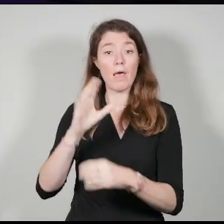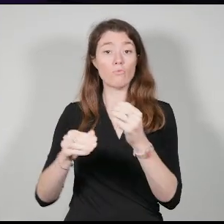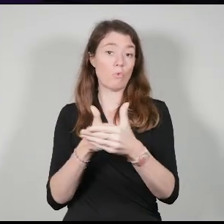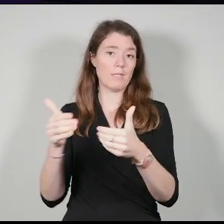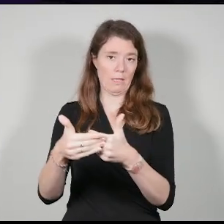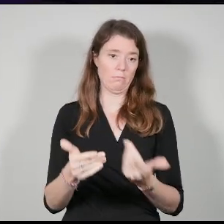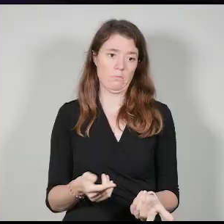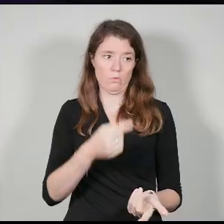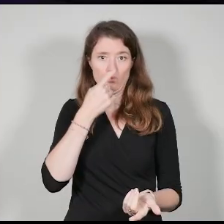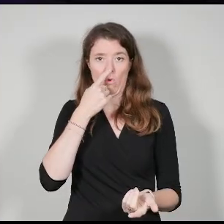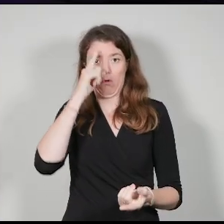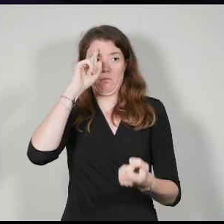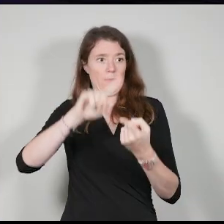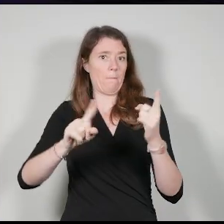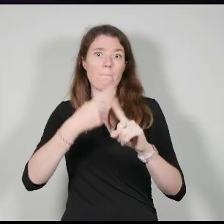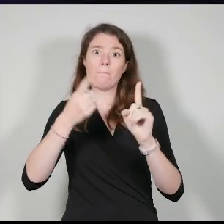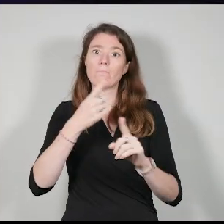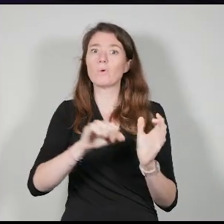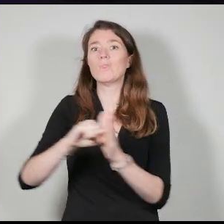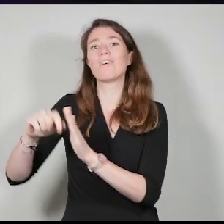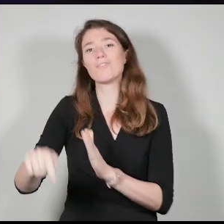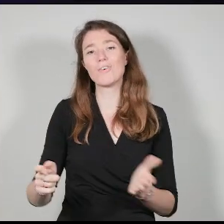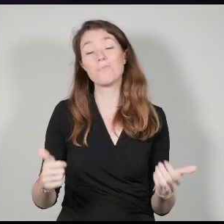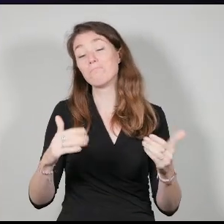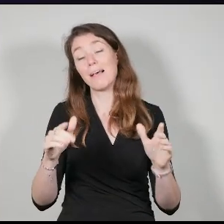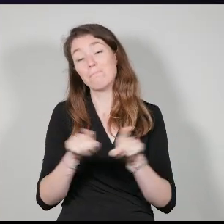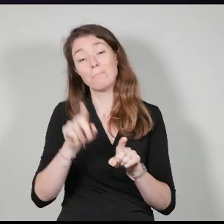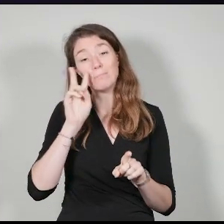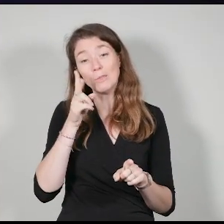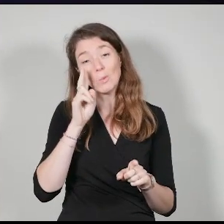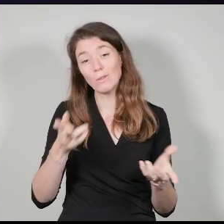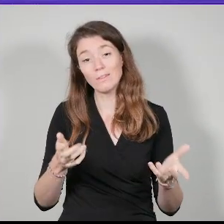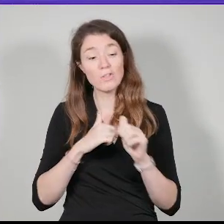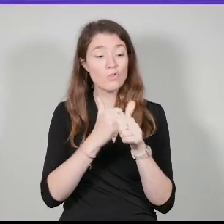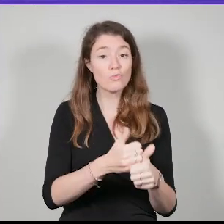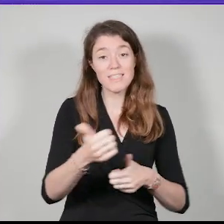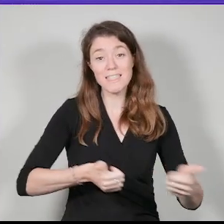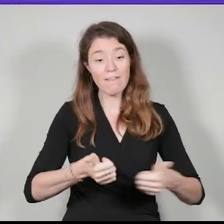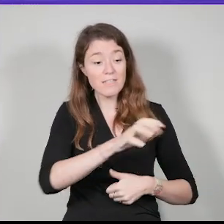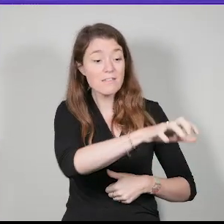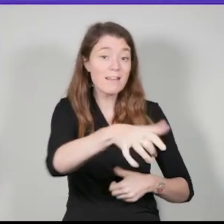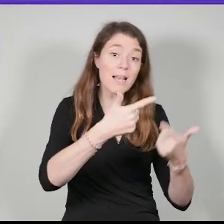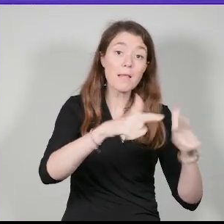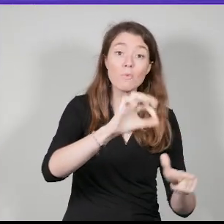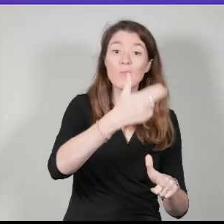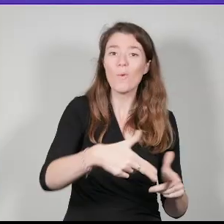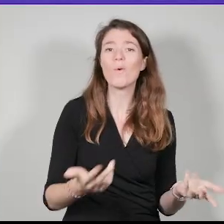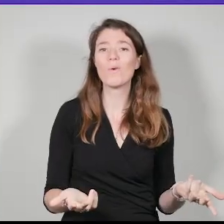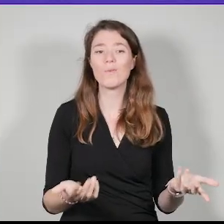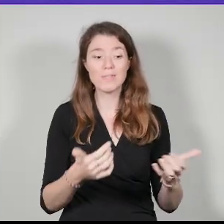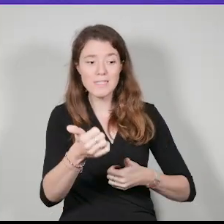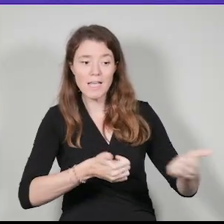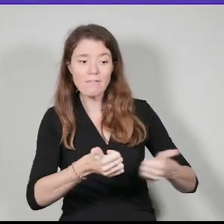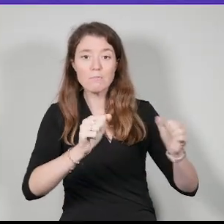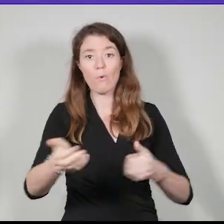devrait être tout à fait prioritaire, mais c'est toujours pareil, ça renvoie à la disponibilité des services, et des services qui pourraient suppléer